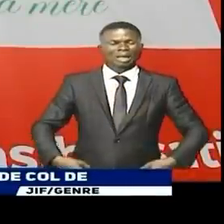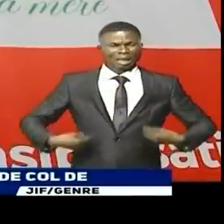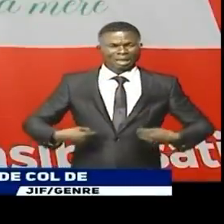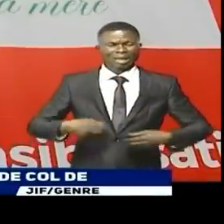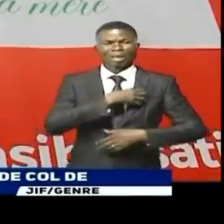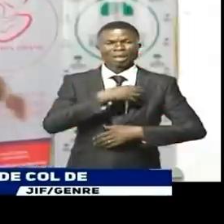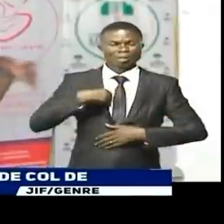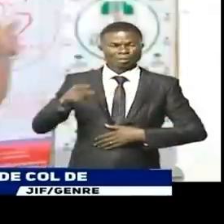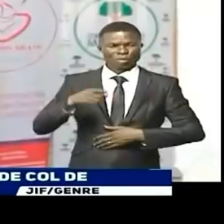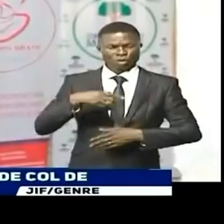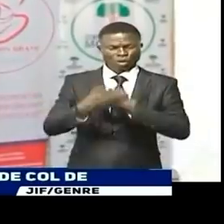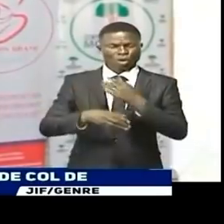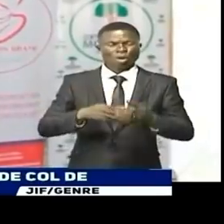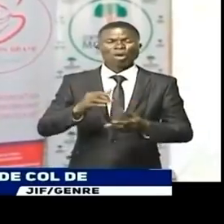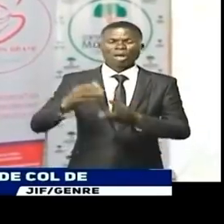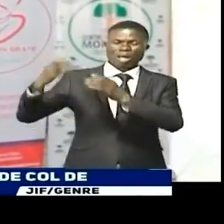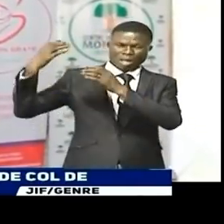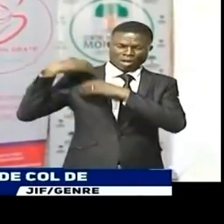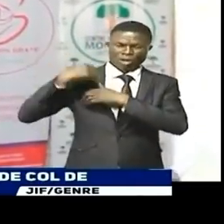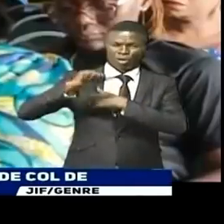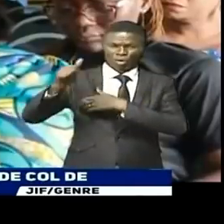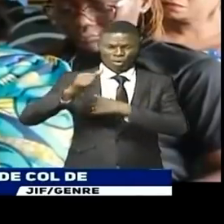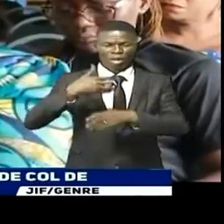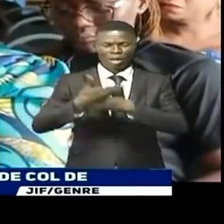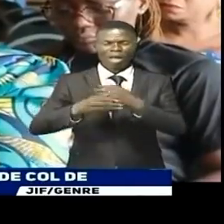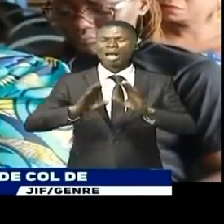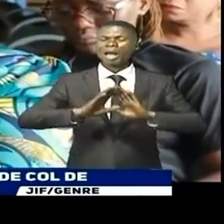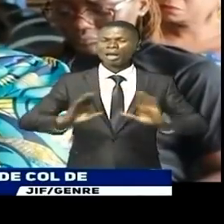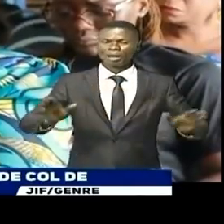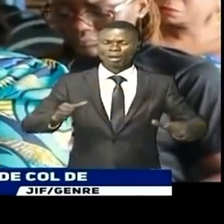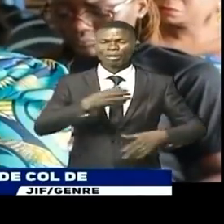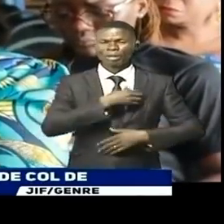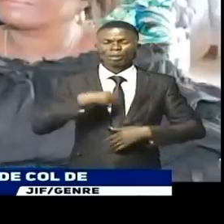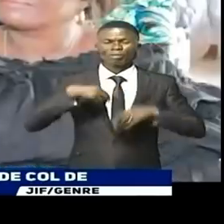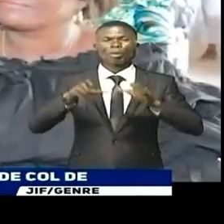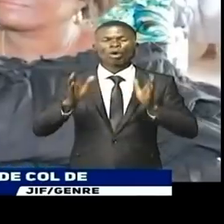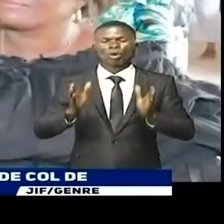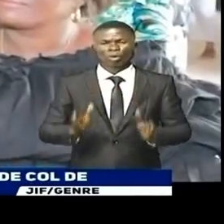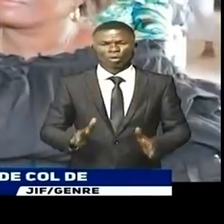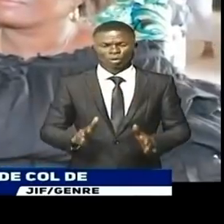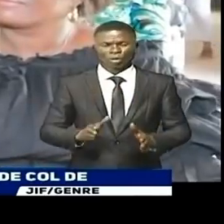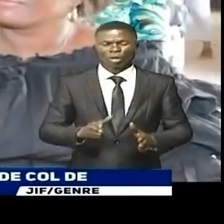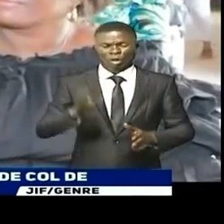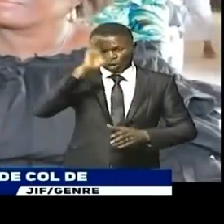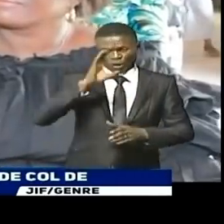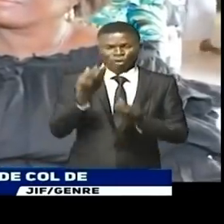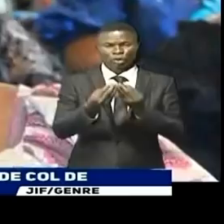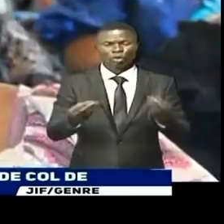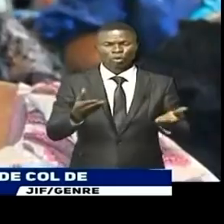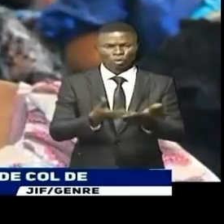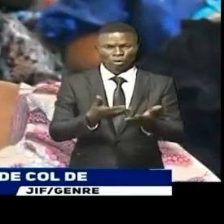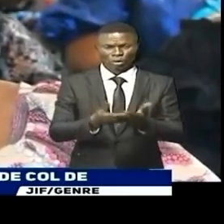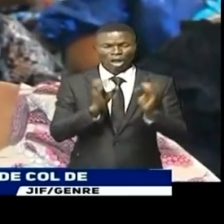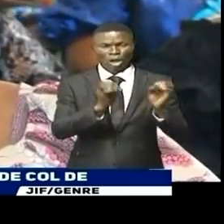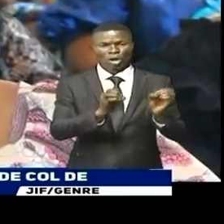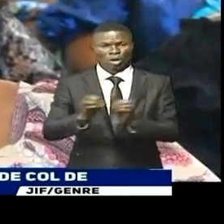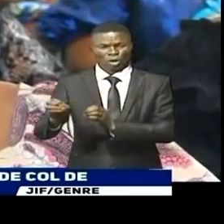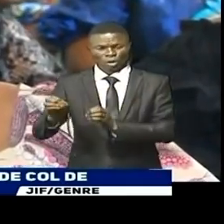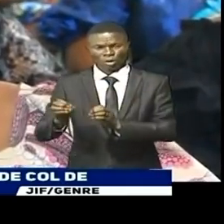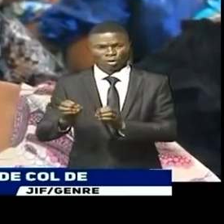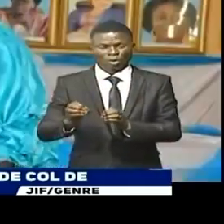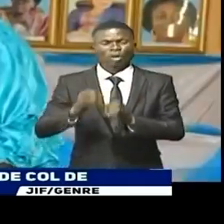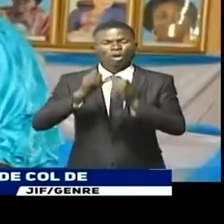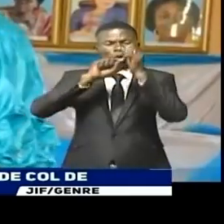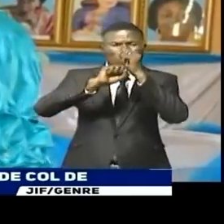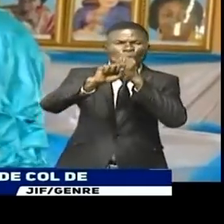qui fait de l'autonomisation réel et performante de la femme congolaise sont chez valve de babel a organisé des séances de sensibilisation